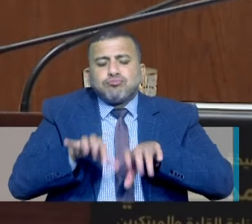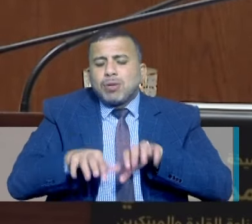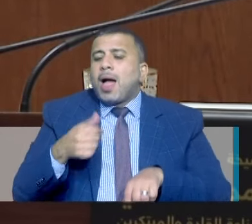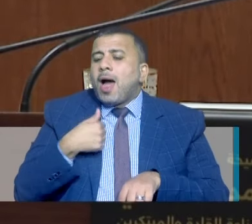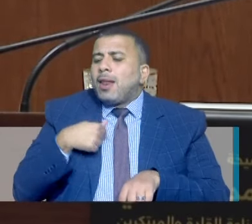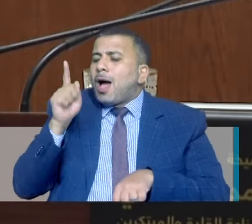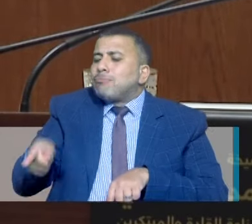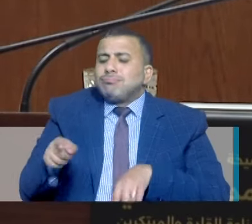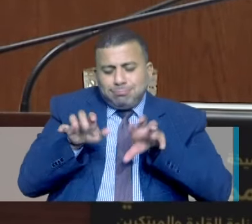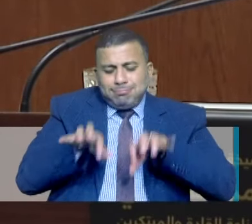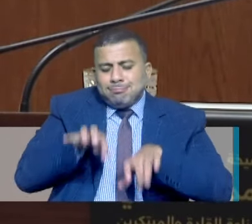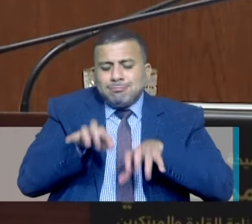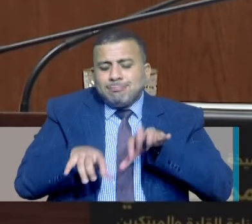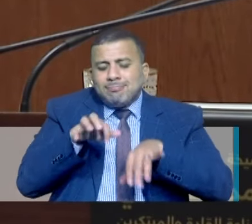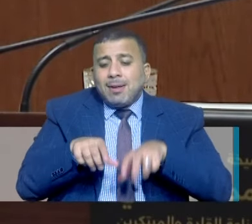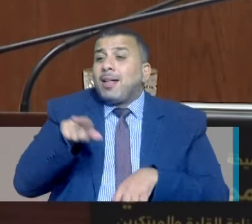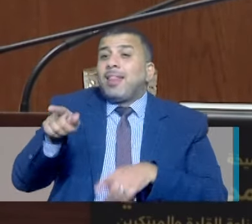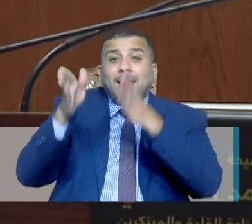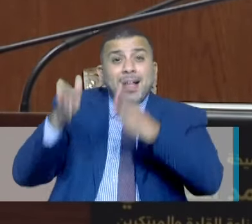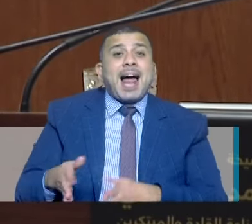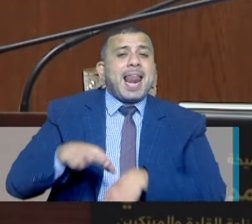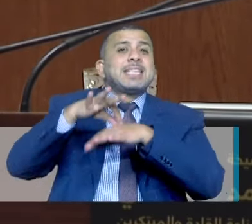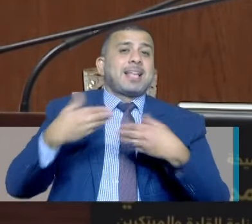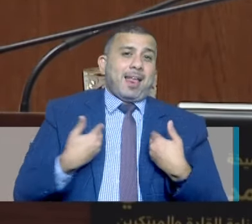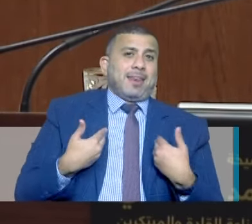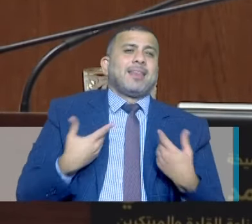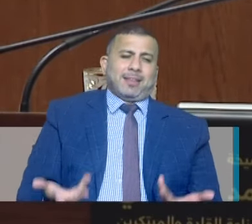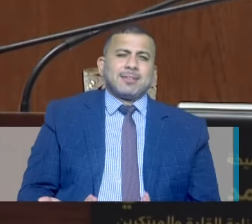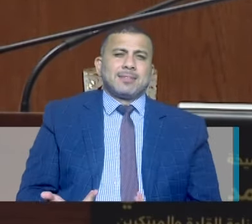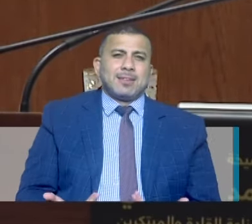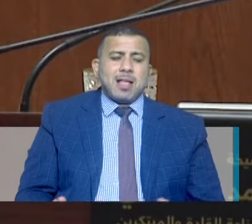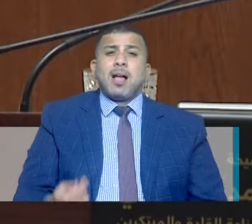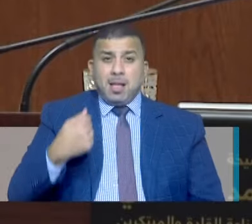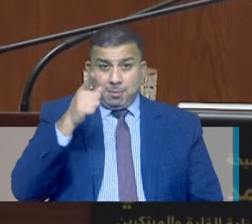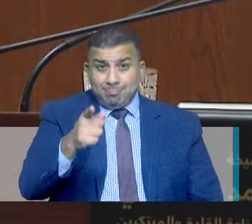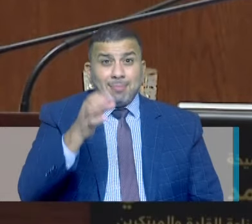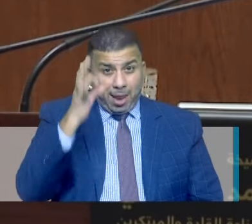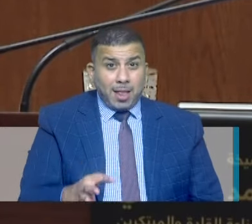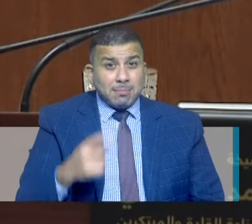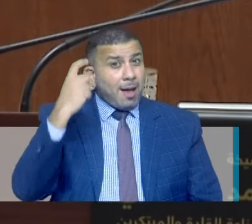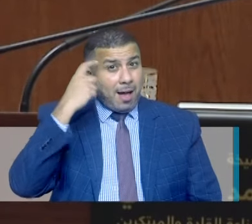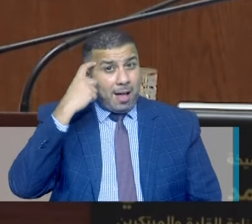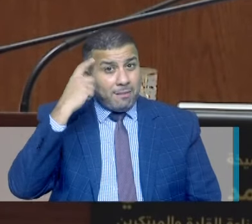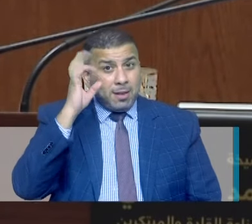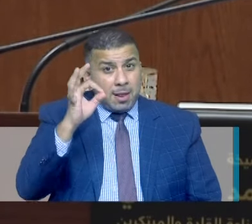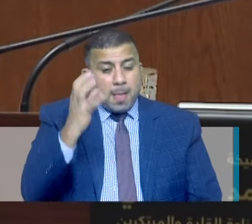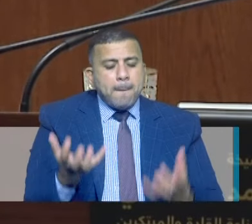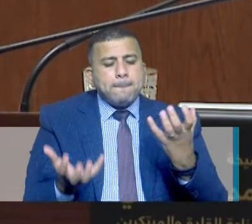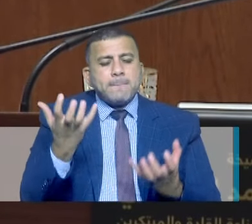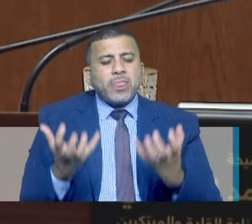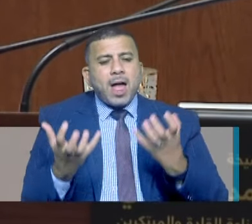هذه التقنية لتكون في مصلحة الإنسان. لذا يجب أن نعمل على إرساء ميثاق